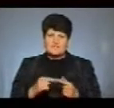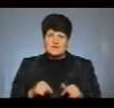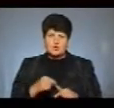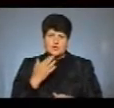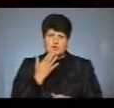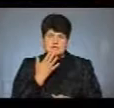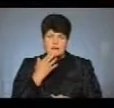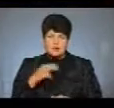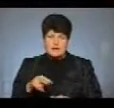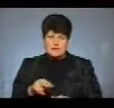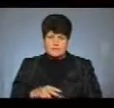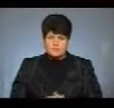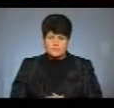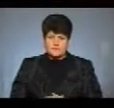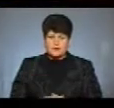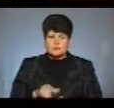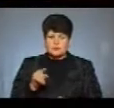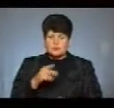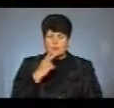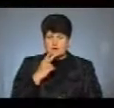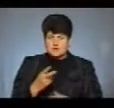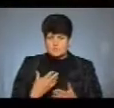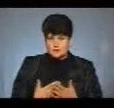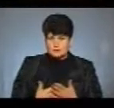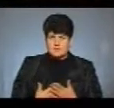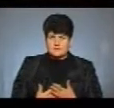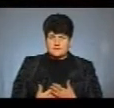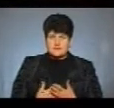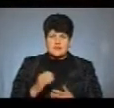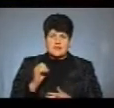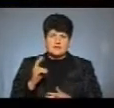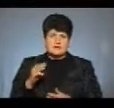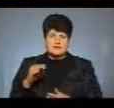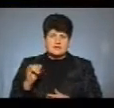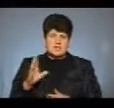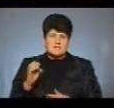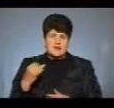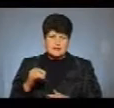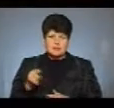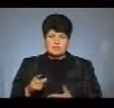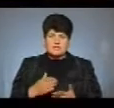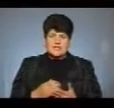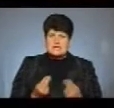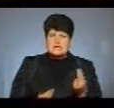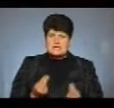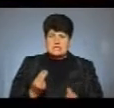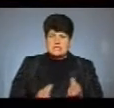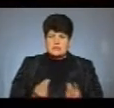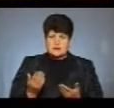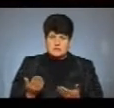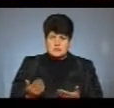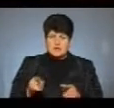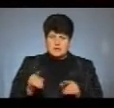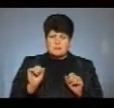літератури. Ми тут бачимо, наприклад, Activate. Тут представлені ігри. Можна